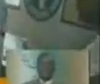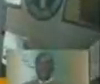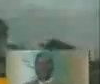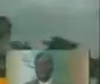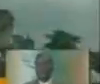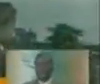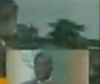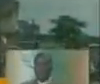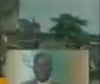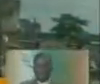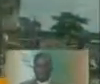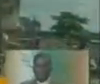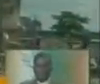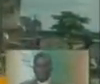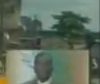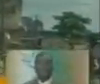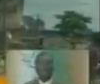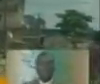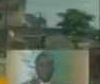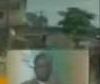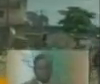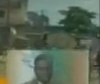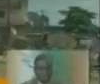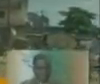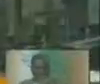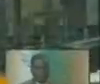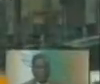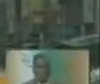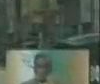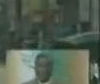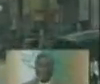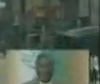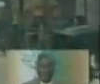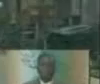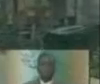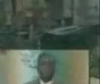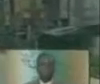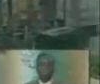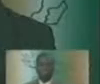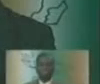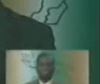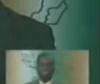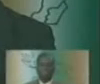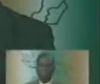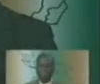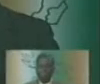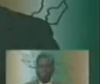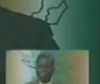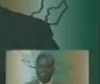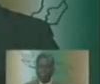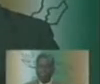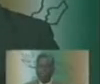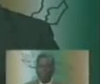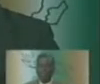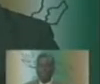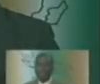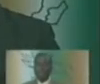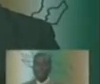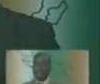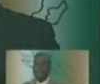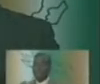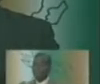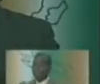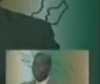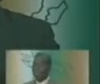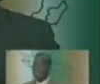Yopougon Ouassakara. Le calme est revenu. La situation est présentement sous contrôle. Le couvre-feu institué par